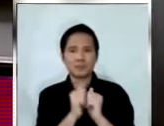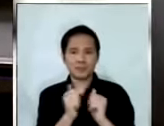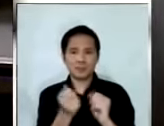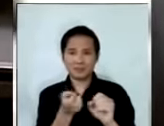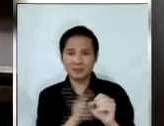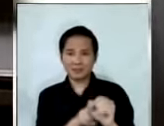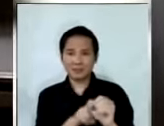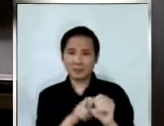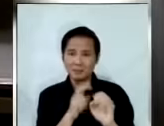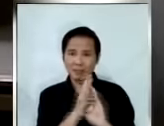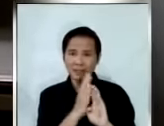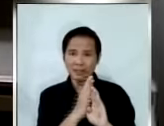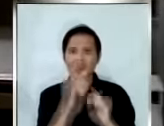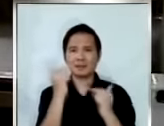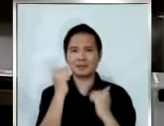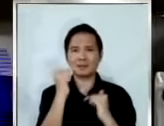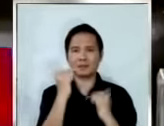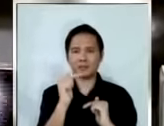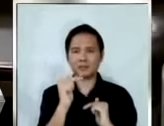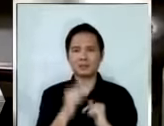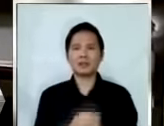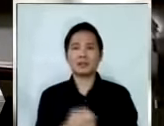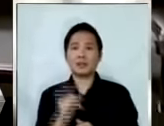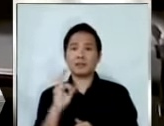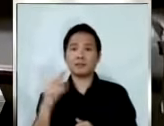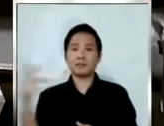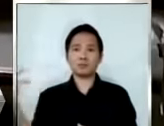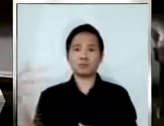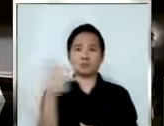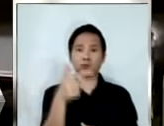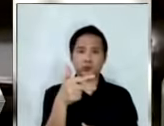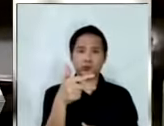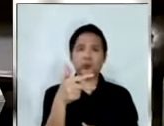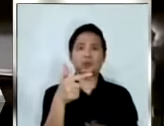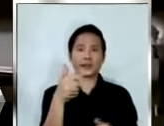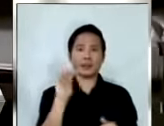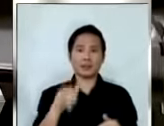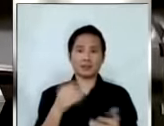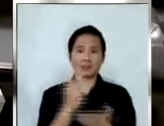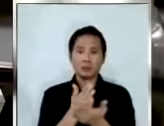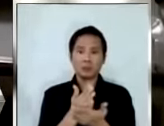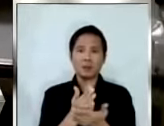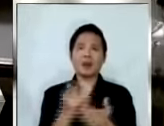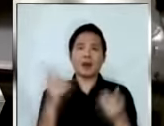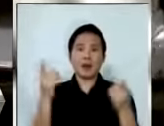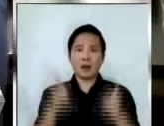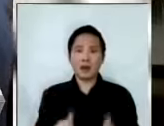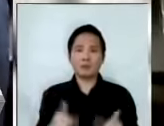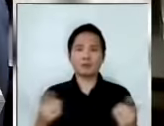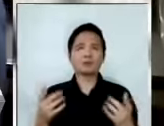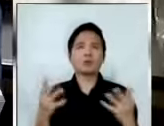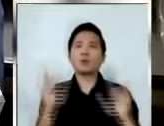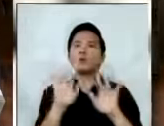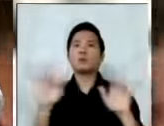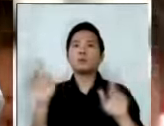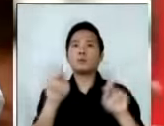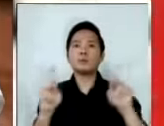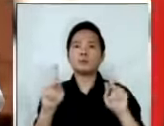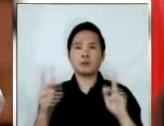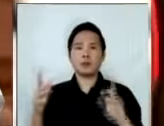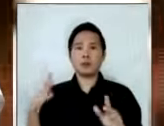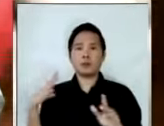nito. Kaya pag humiinto ito doon sa mga itinakdang bus stop, ang nangyayari halos wala ring masakyan yung mga nag-aabang na pasahero.